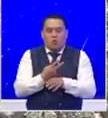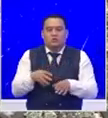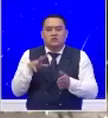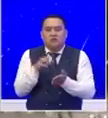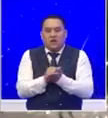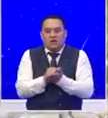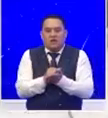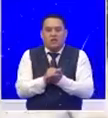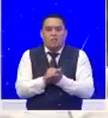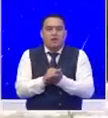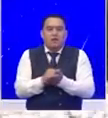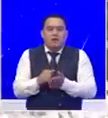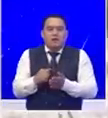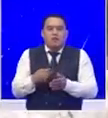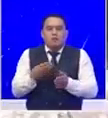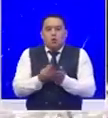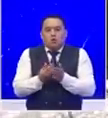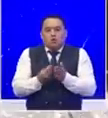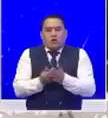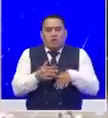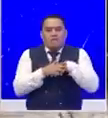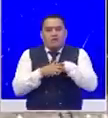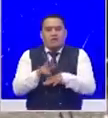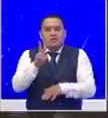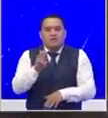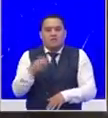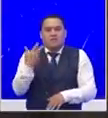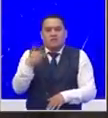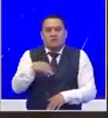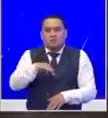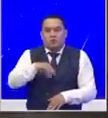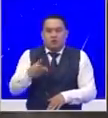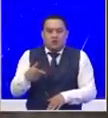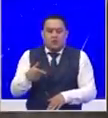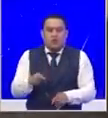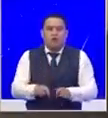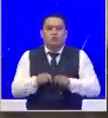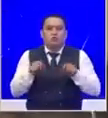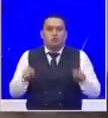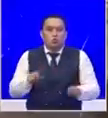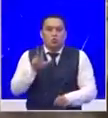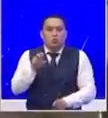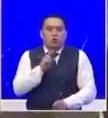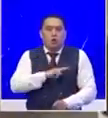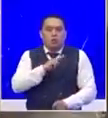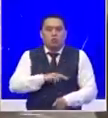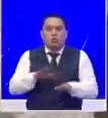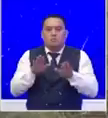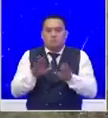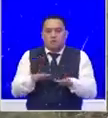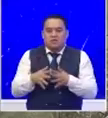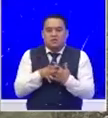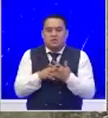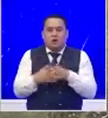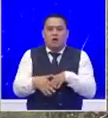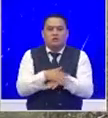карта занятости». Для этого из бюджета выделено 230 миллионов тенге. И создано около 300 рабочих мест для местного